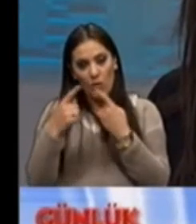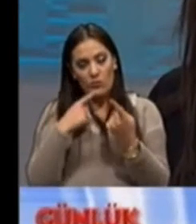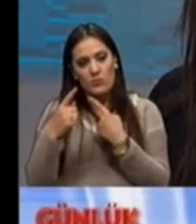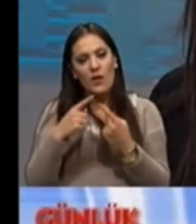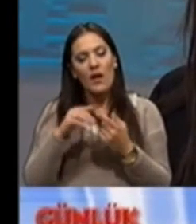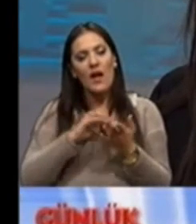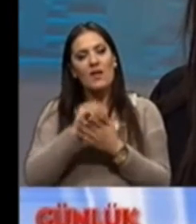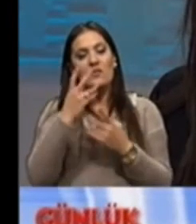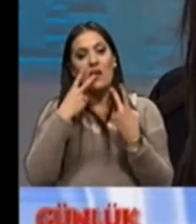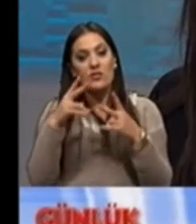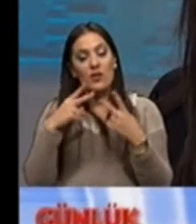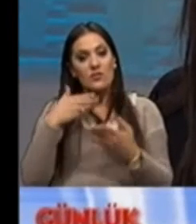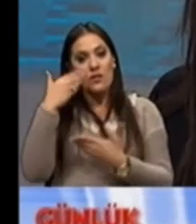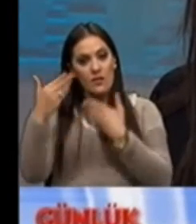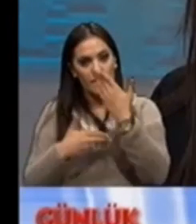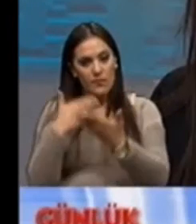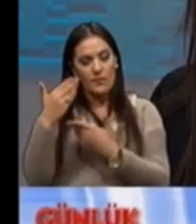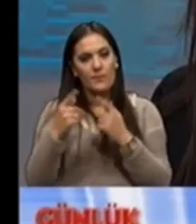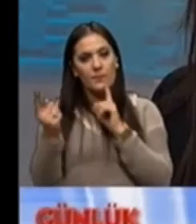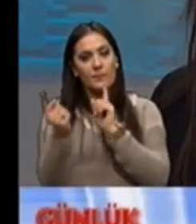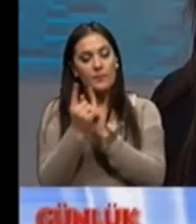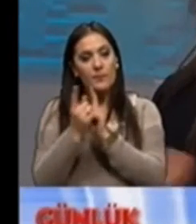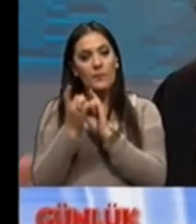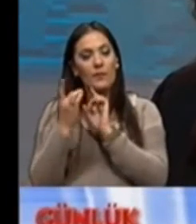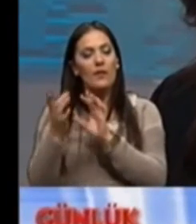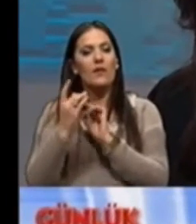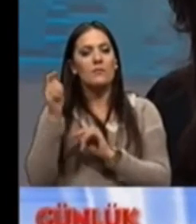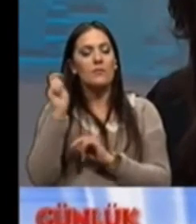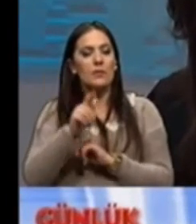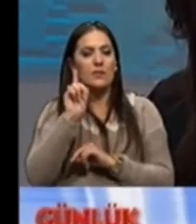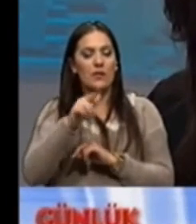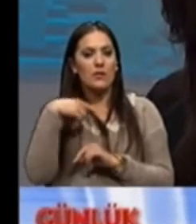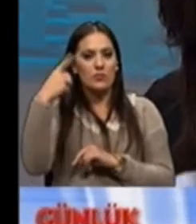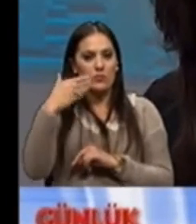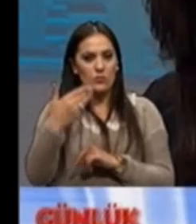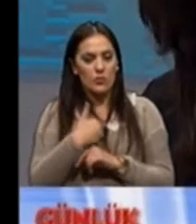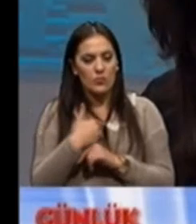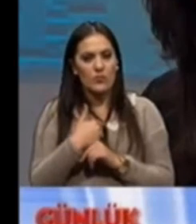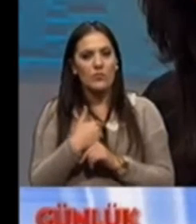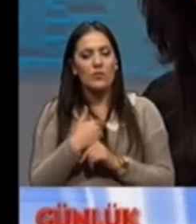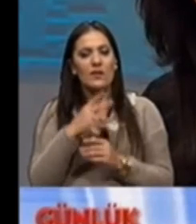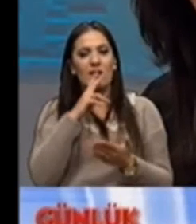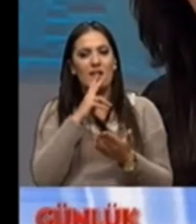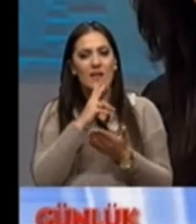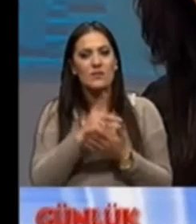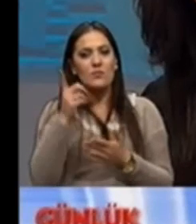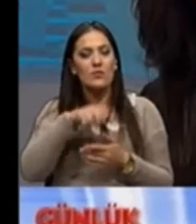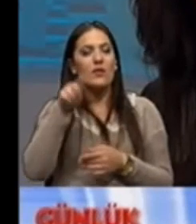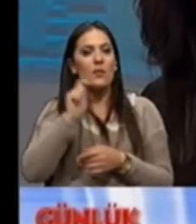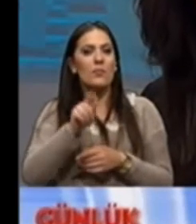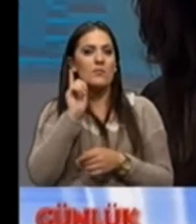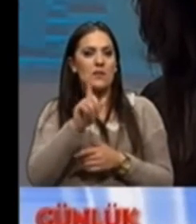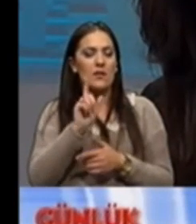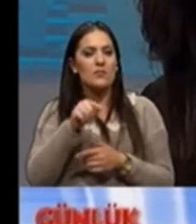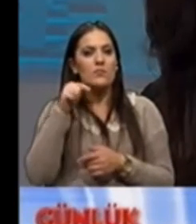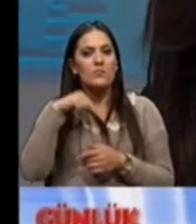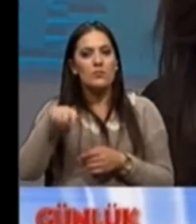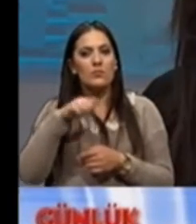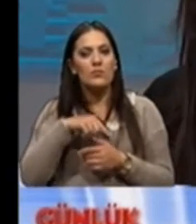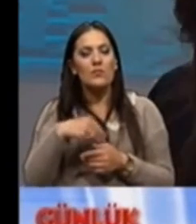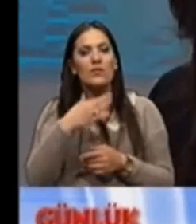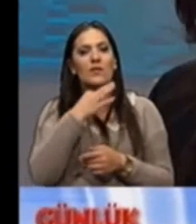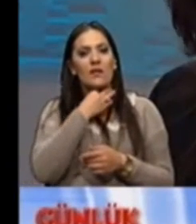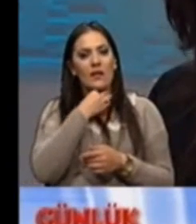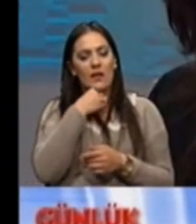anlatmak, birebir iletişim kurmak gerektiğini düşünüyorum. Kesinlikle öyle. Yani kesinlikle bunları yapmamız lazım. Bu teşekkür ederiz. Çok teşekkür ederiz.